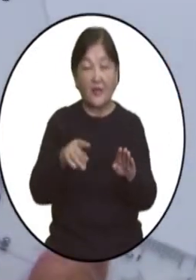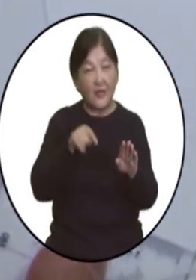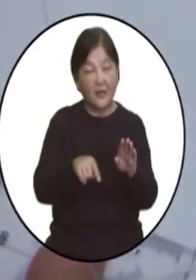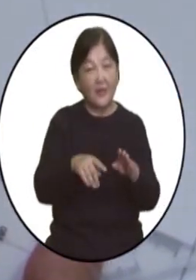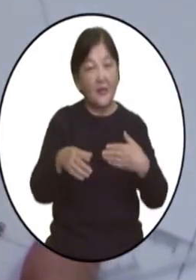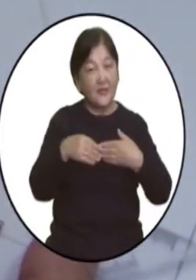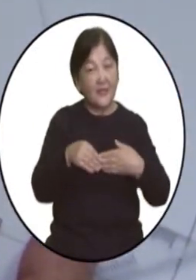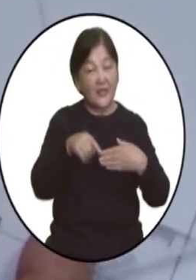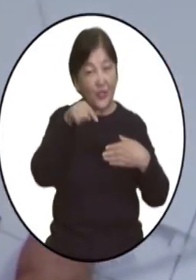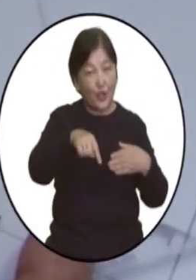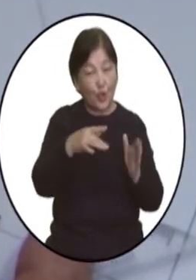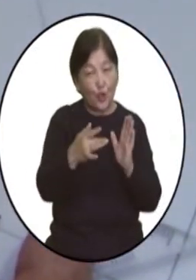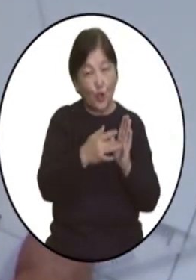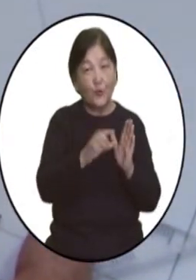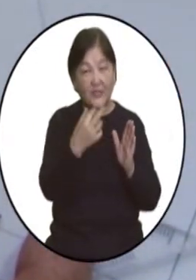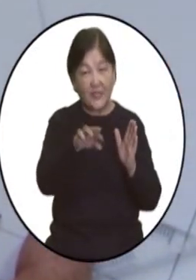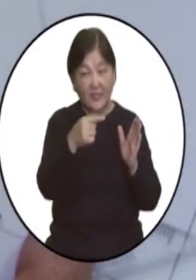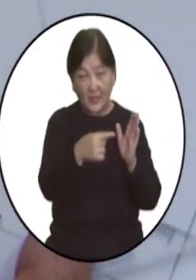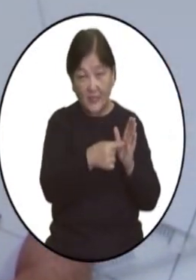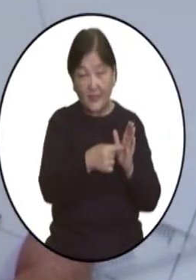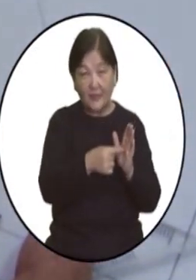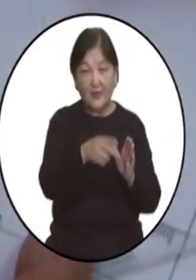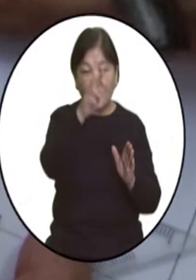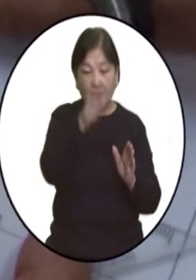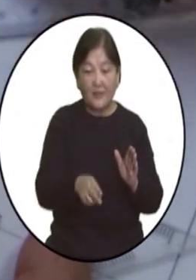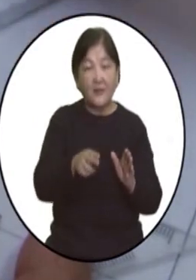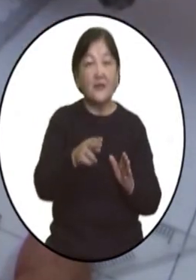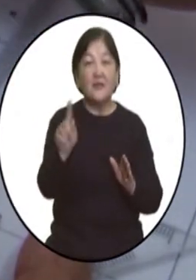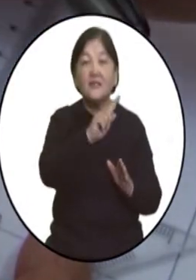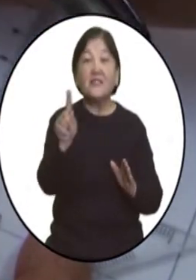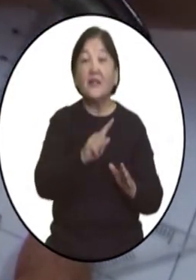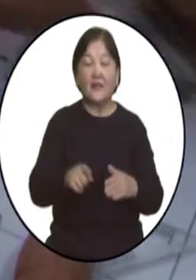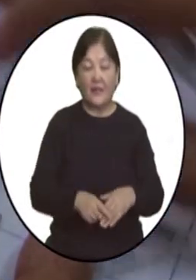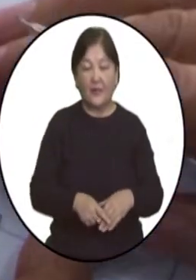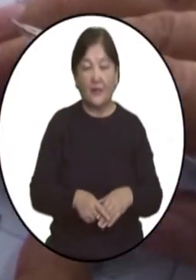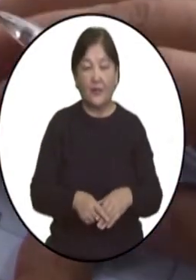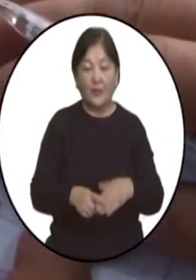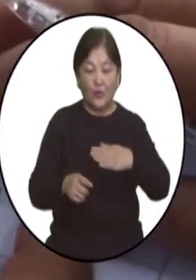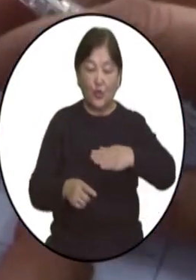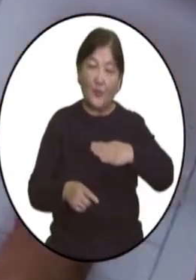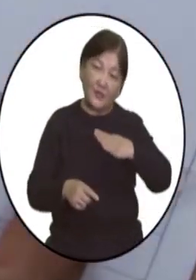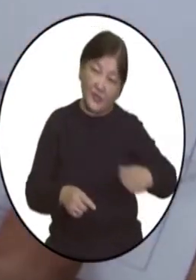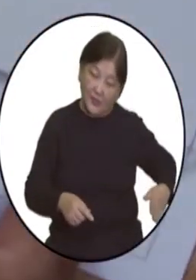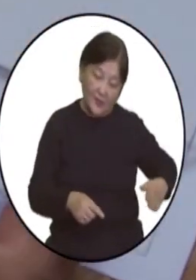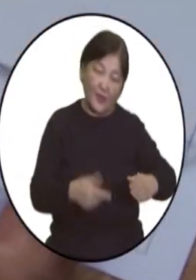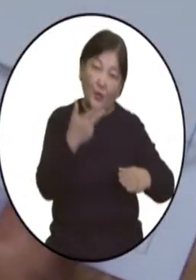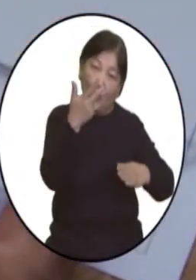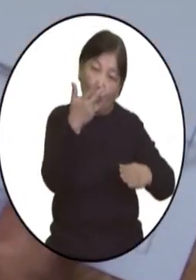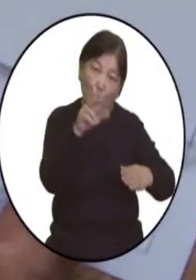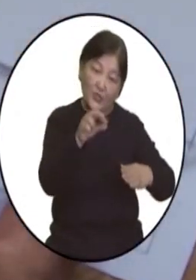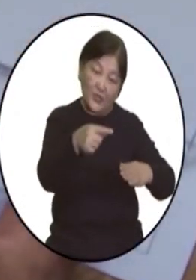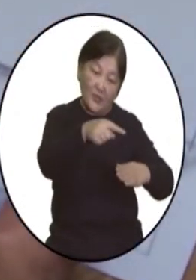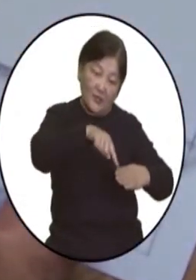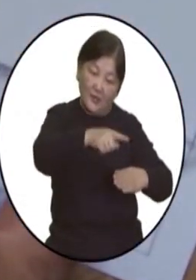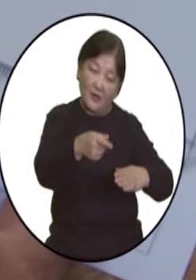цаасны төв цэгээс дээшээгээ Z тэнхлэг. Харин сугамаа зүүн гарт дэсээ эргүүлээд 30 градусын налуу өнцгийг